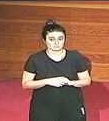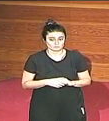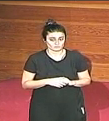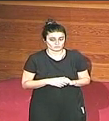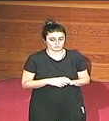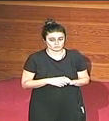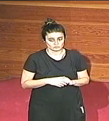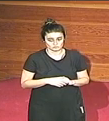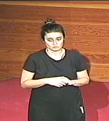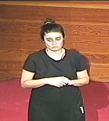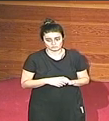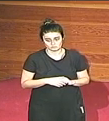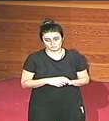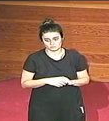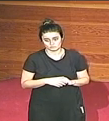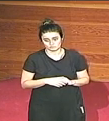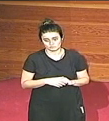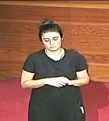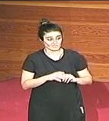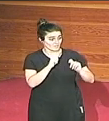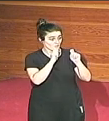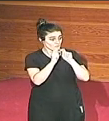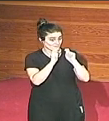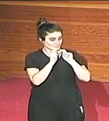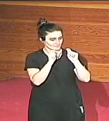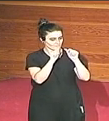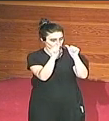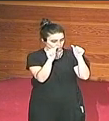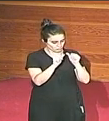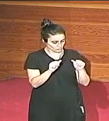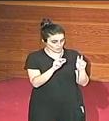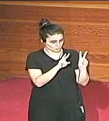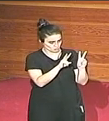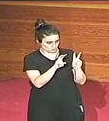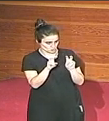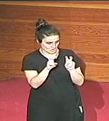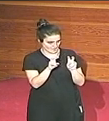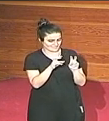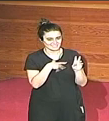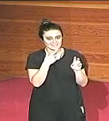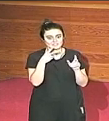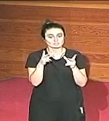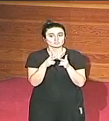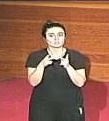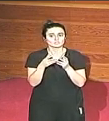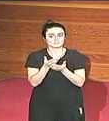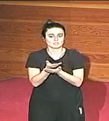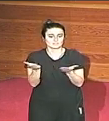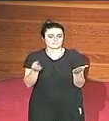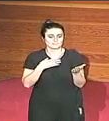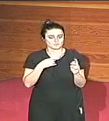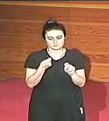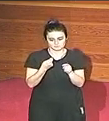berriaz, bueno, produktu, osea, kasetaritza modu bat, osea, biztanleriari saldu alzaiola mundua ulertzeko